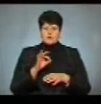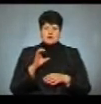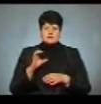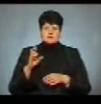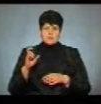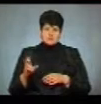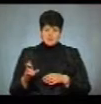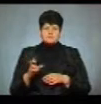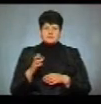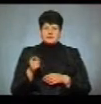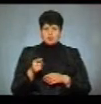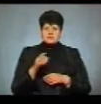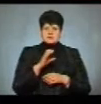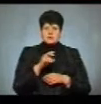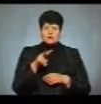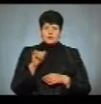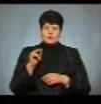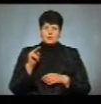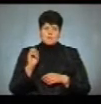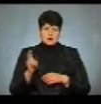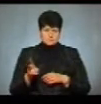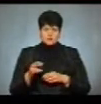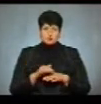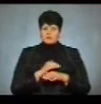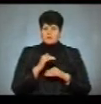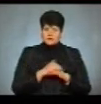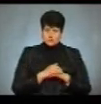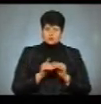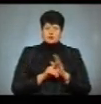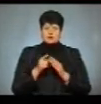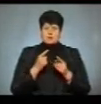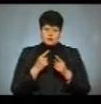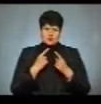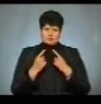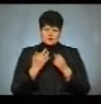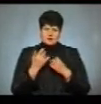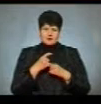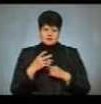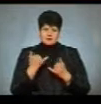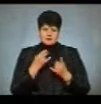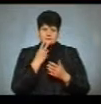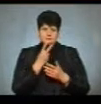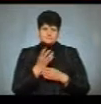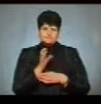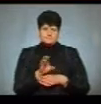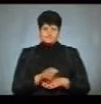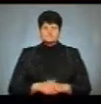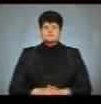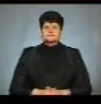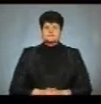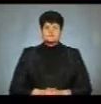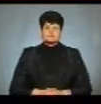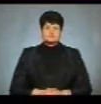Сергій Лупак. Вітаю вас. Добрий вечір. Розпочнемо розмову уже за декілька хвилин. Наразі в ефірі сюжет.